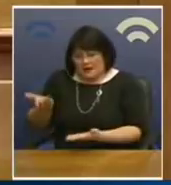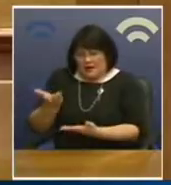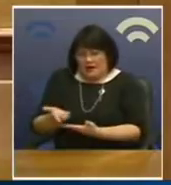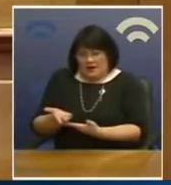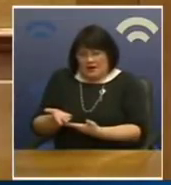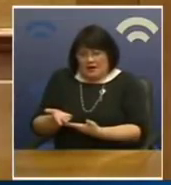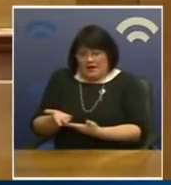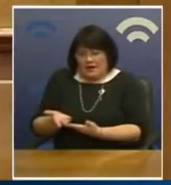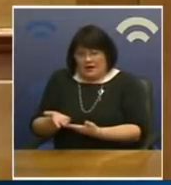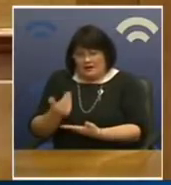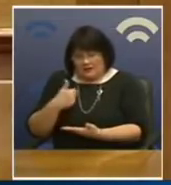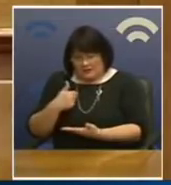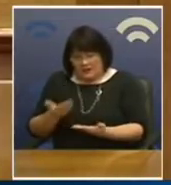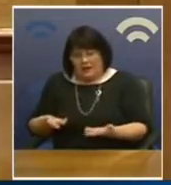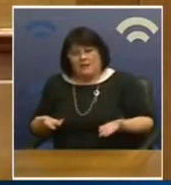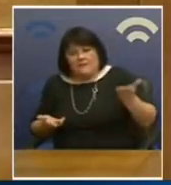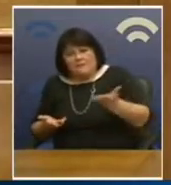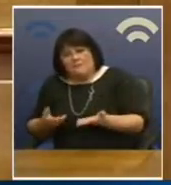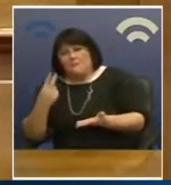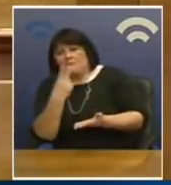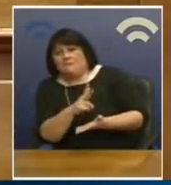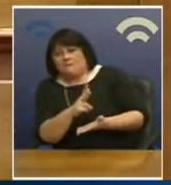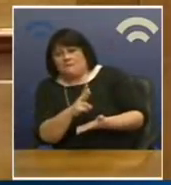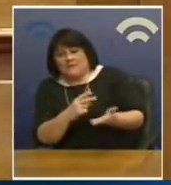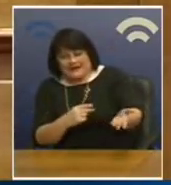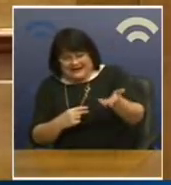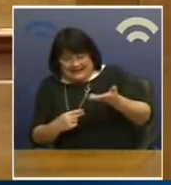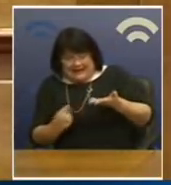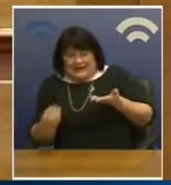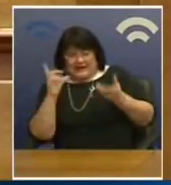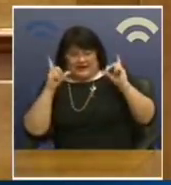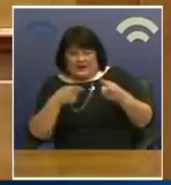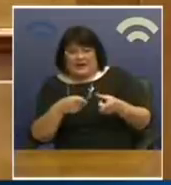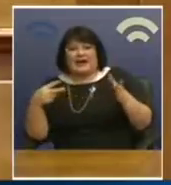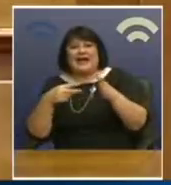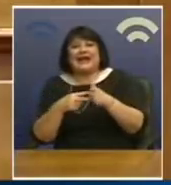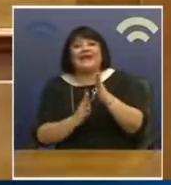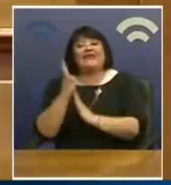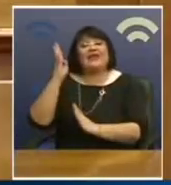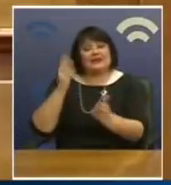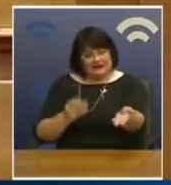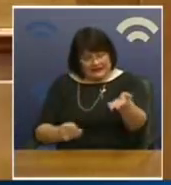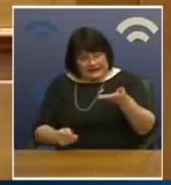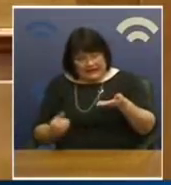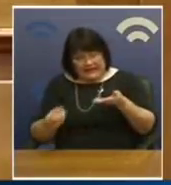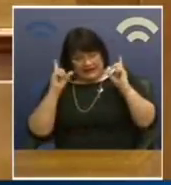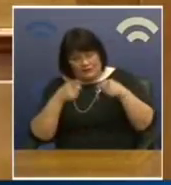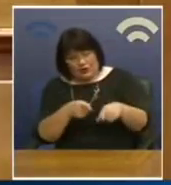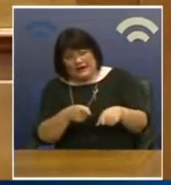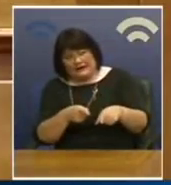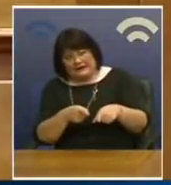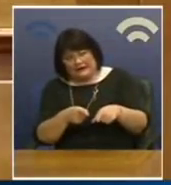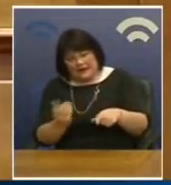Νέα Δημοκρατία για την αναθεώρηση του συντάγματος το 2014 με την